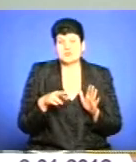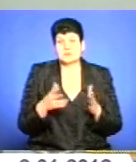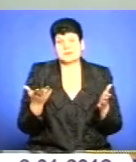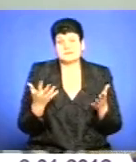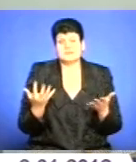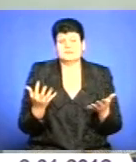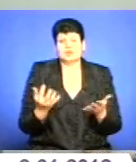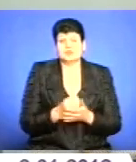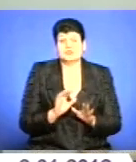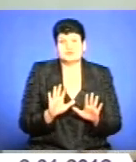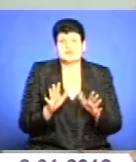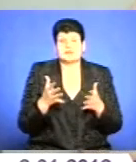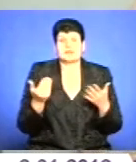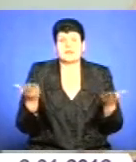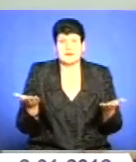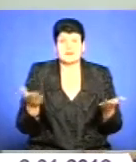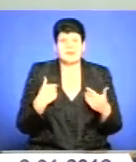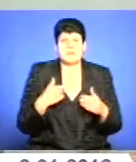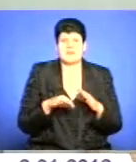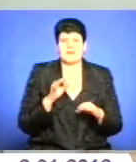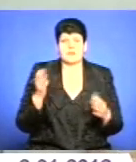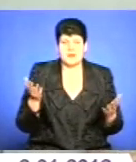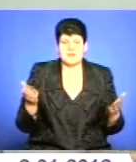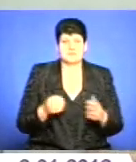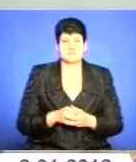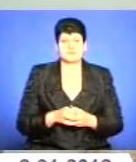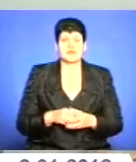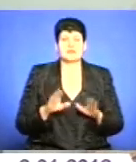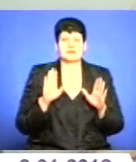вийшло так, що не ми вибираємо. Нехай мами